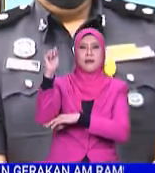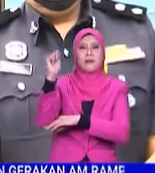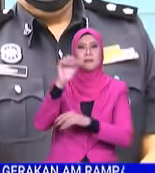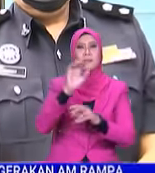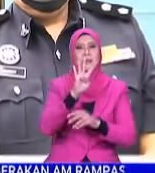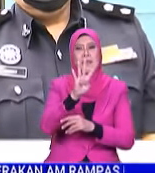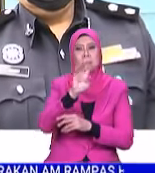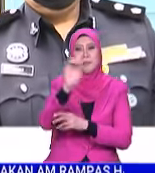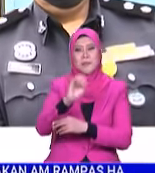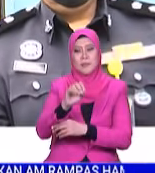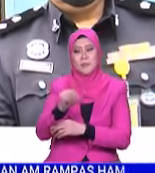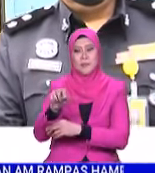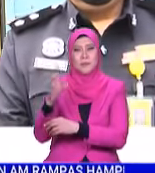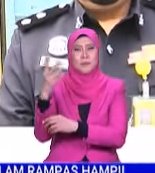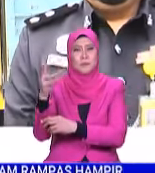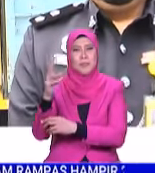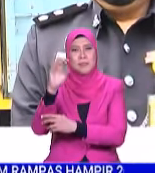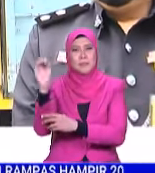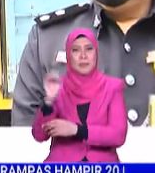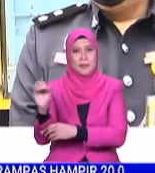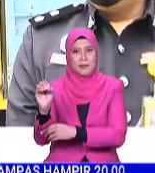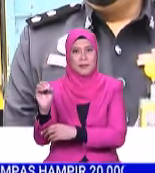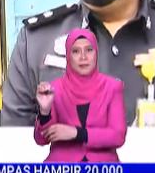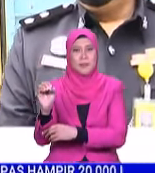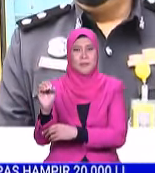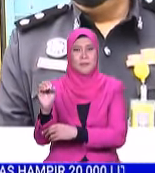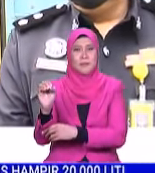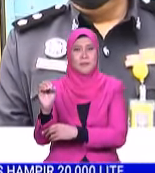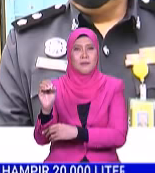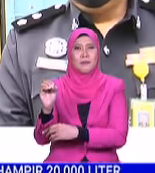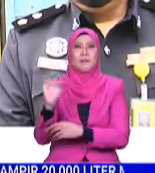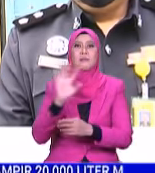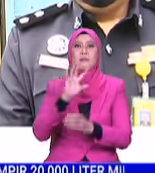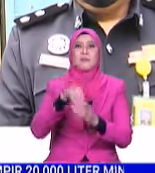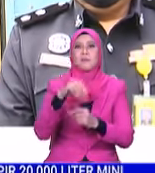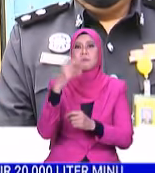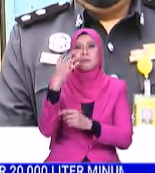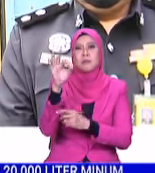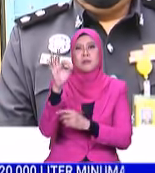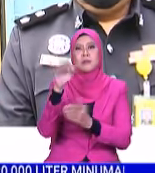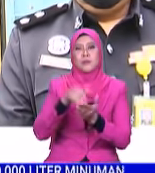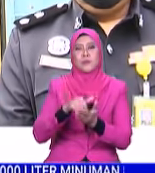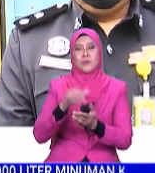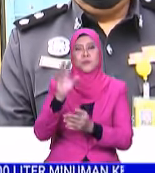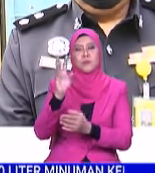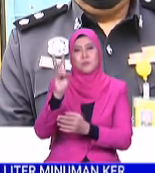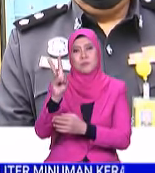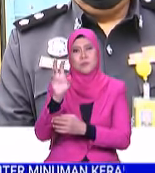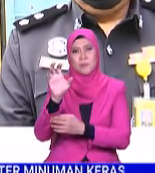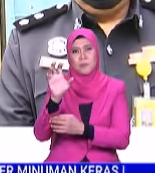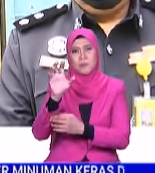4% hingga 16% yang melibatkan jumlah 19,809 liter.